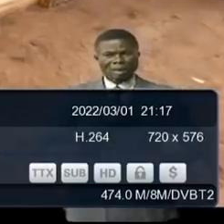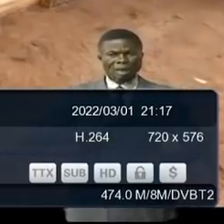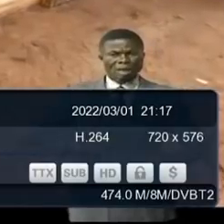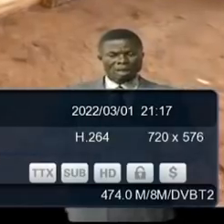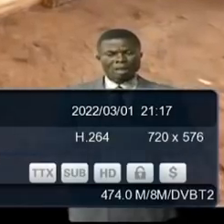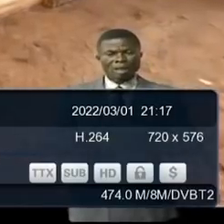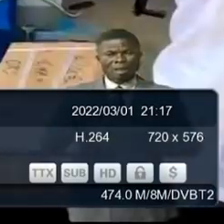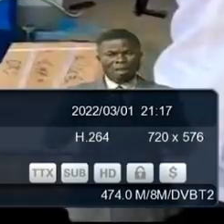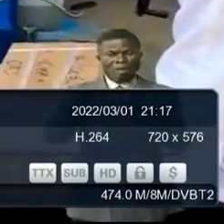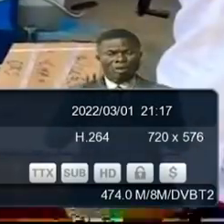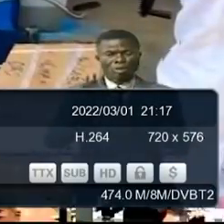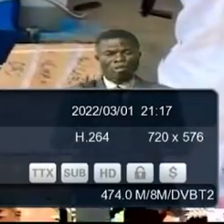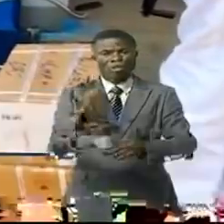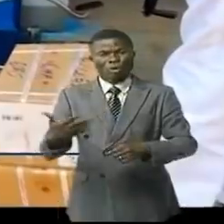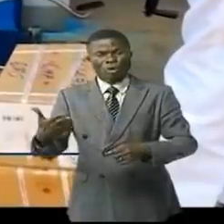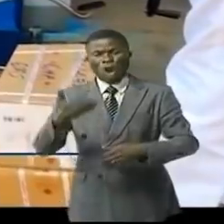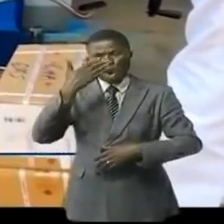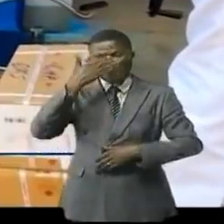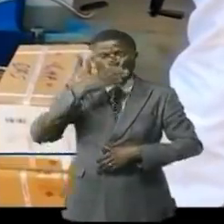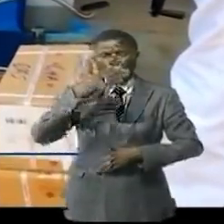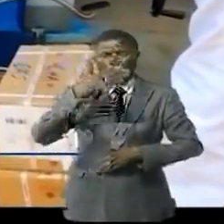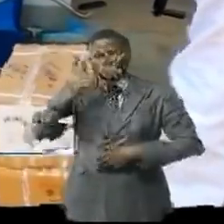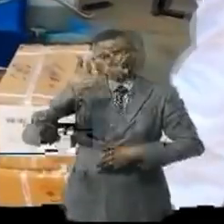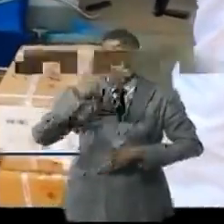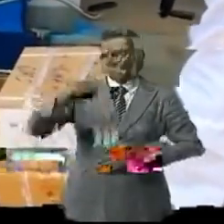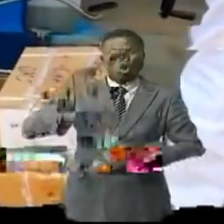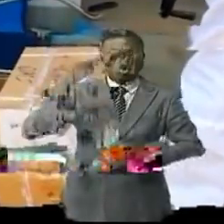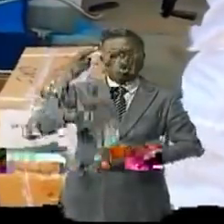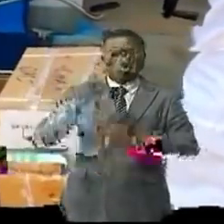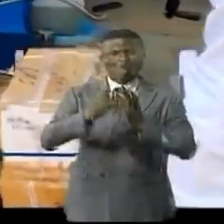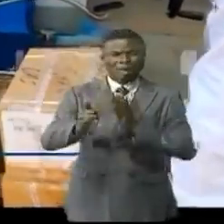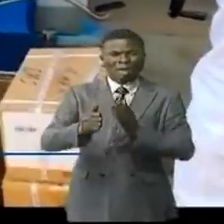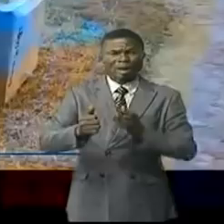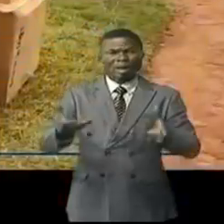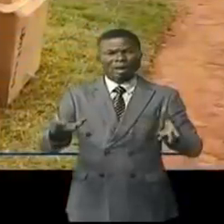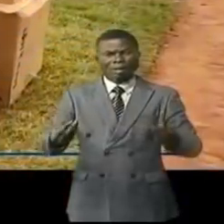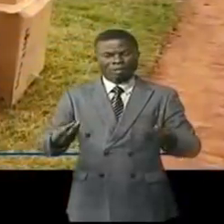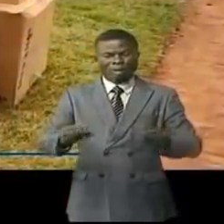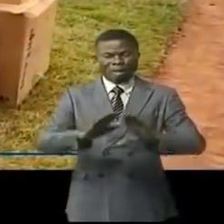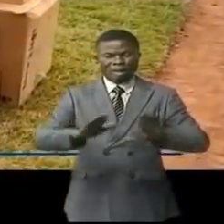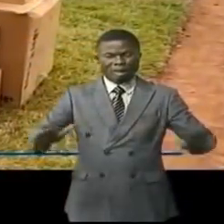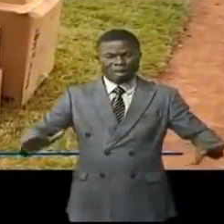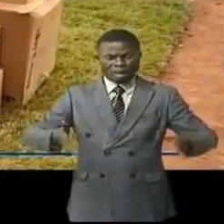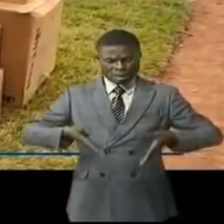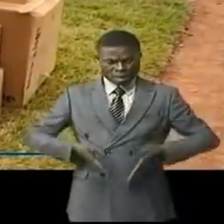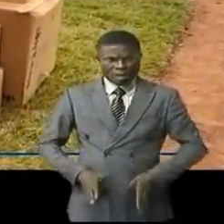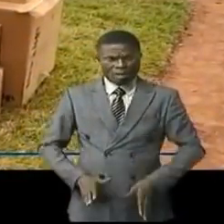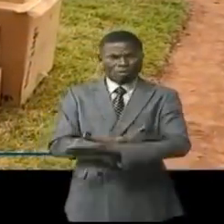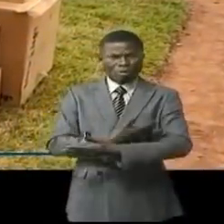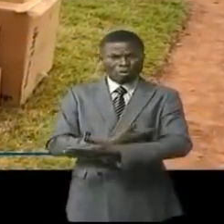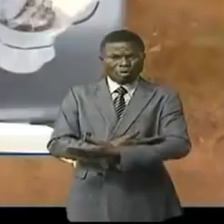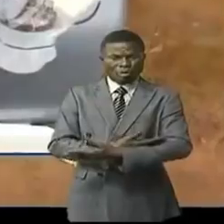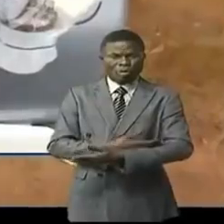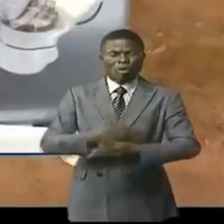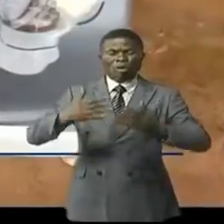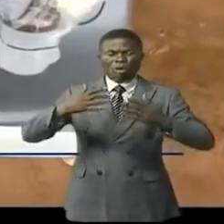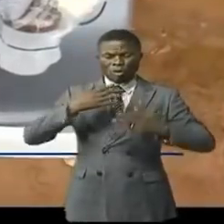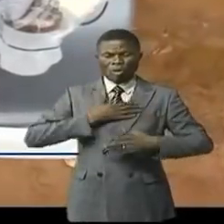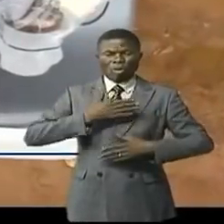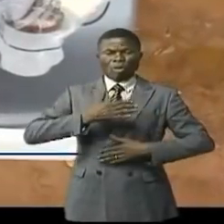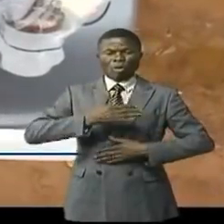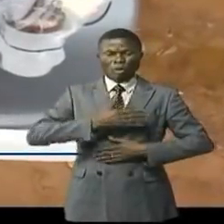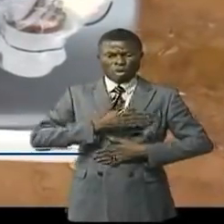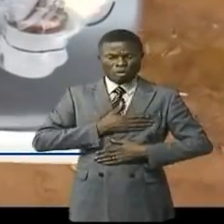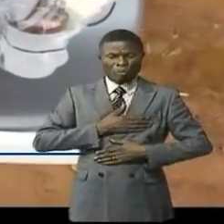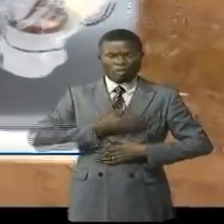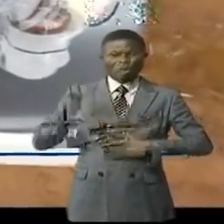a doté des kits de matériel et équipements de haute qualité, matériel, lit pour accouchement, concentrateur d'oxygène, bloc